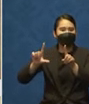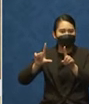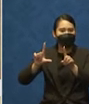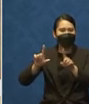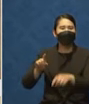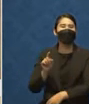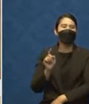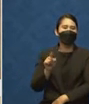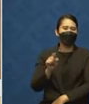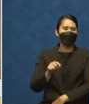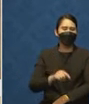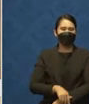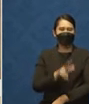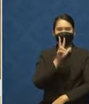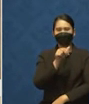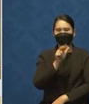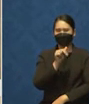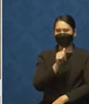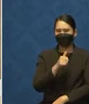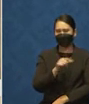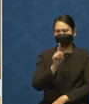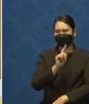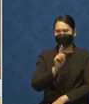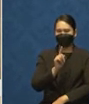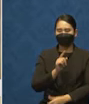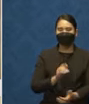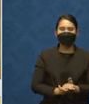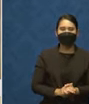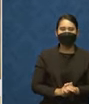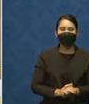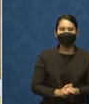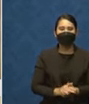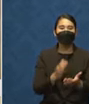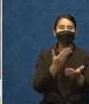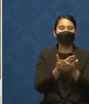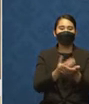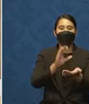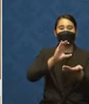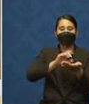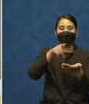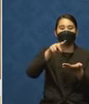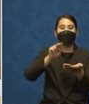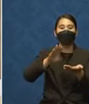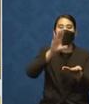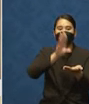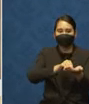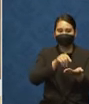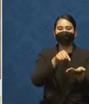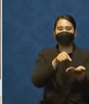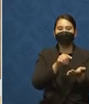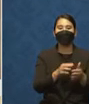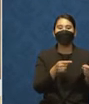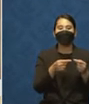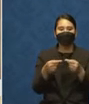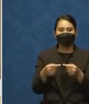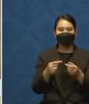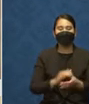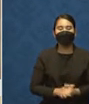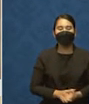งนี้ก็คือความไม่โปร่งใสอีกท่านประธานแล้วมันก็อยู่ในพรบงบเนี่ยครับต่อเลยครับท่านประธ